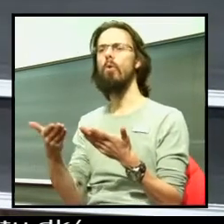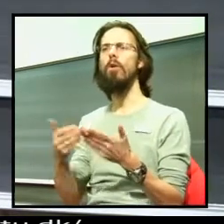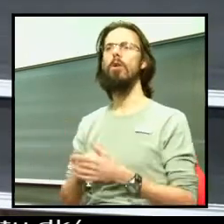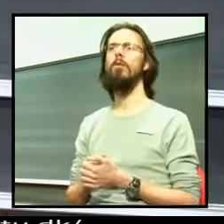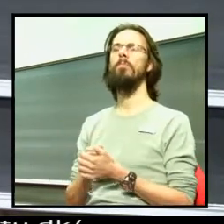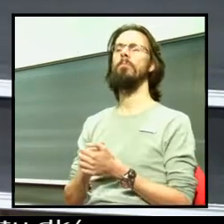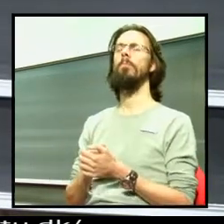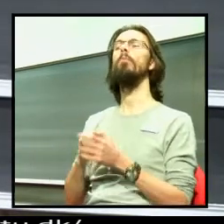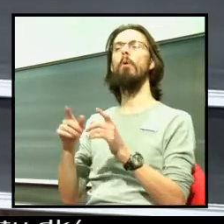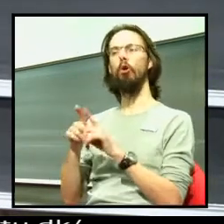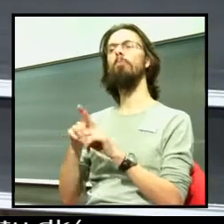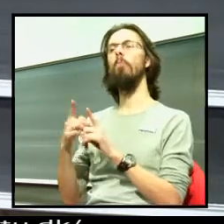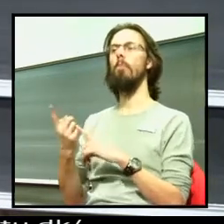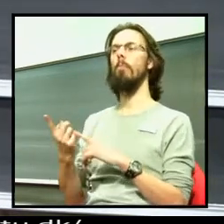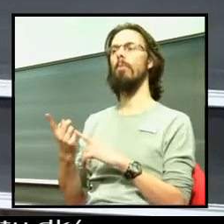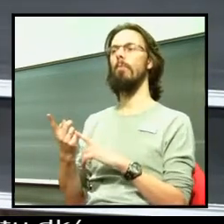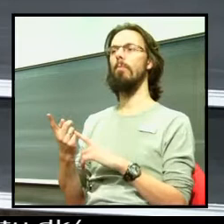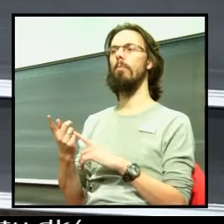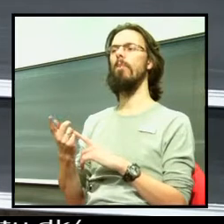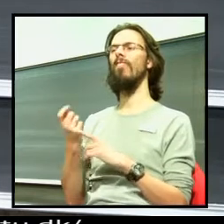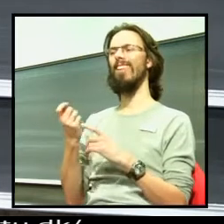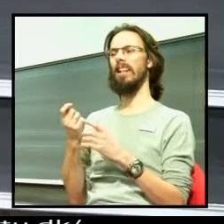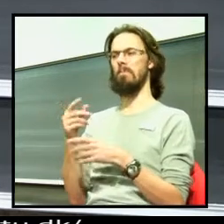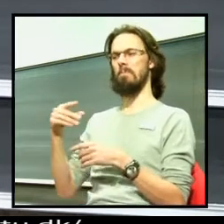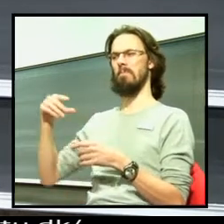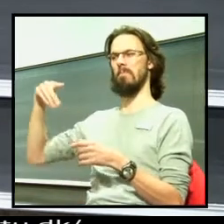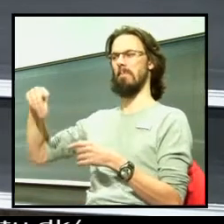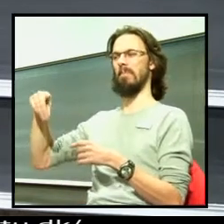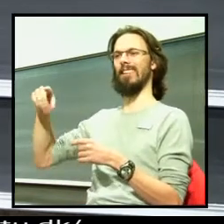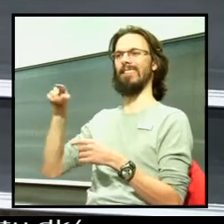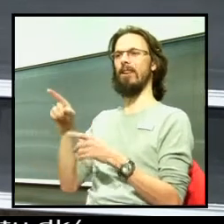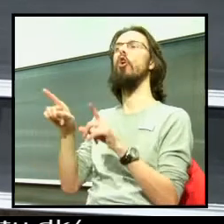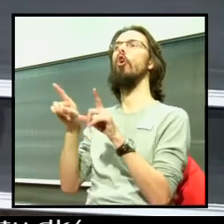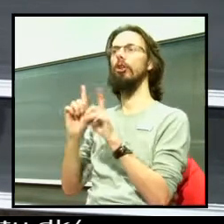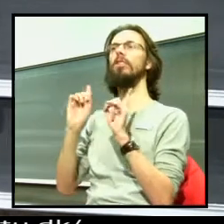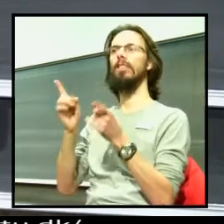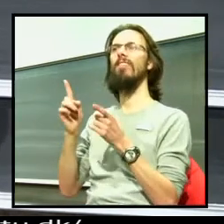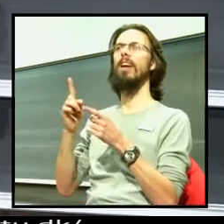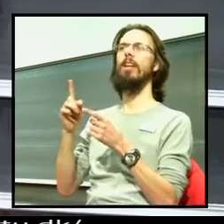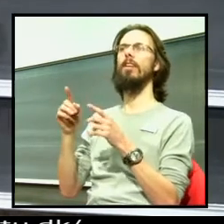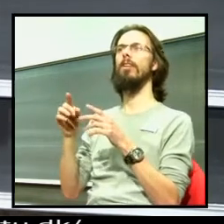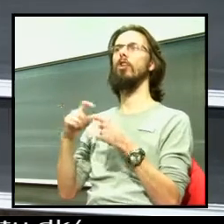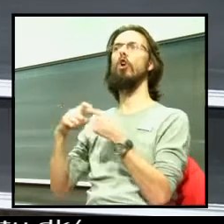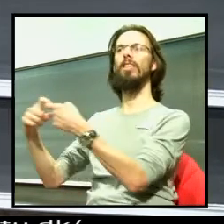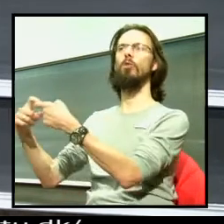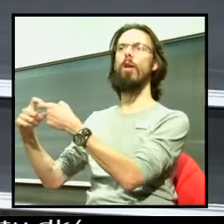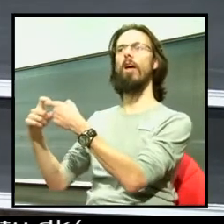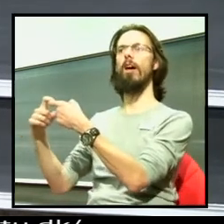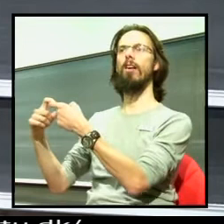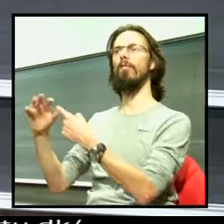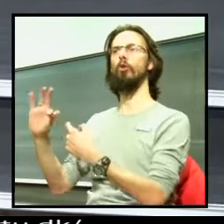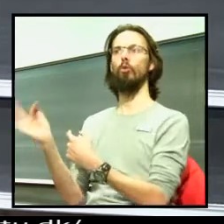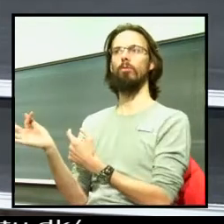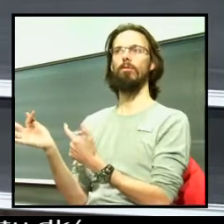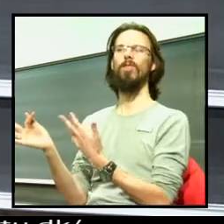Tilsvarende må man forlange, at p, der står der, skal også være en kontinueret funktion. Så det er sådan nogle krav, man